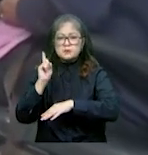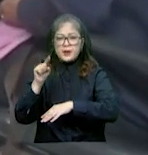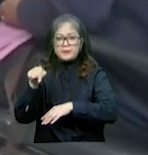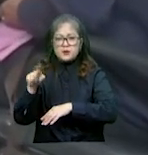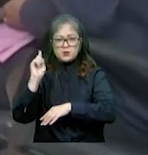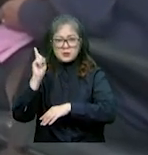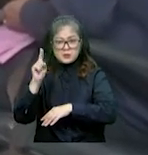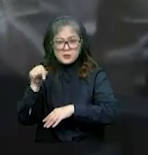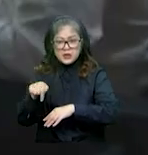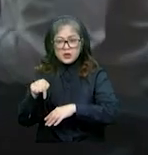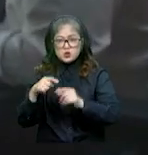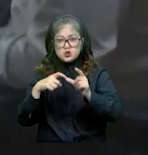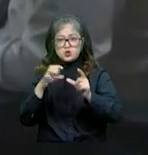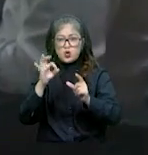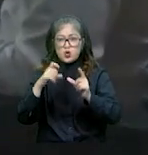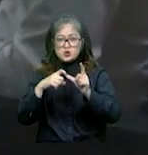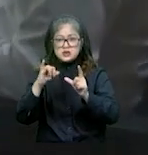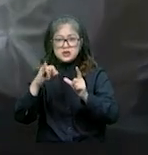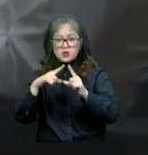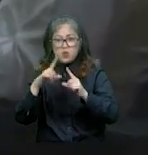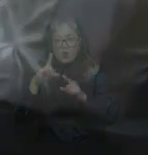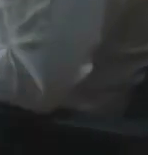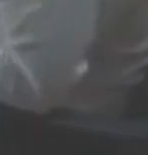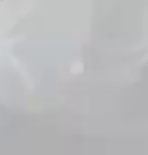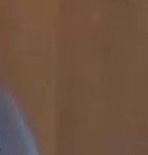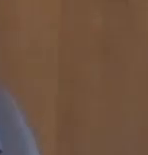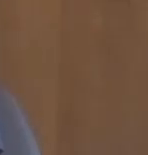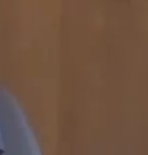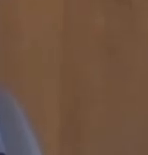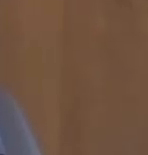sosiologis, enggan dibandingkan oleh istri.